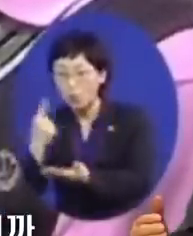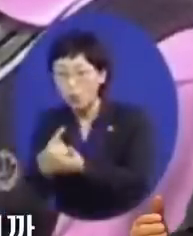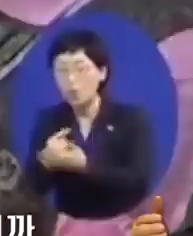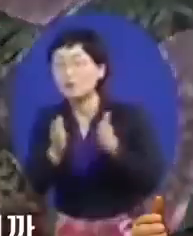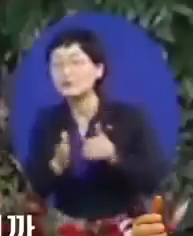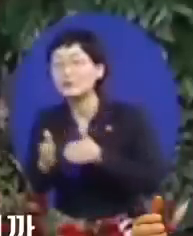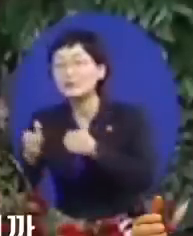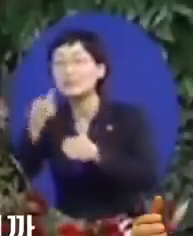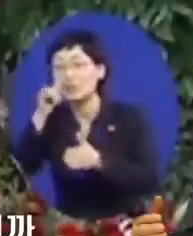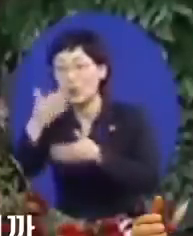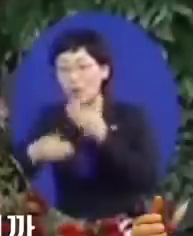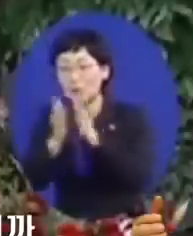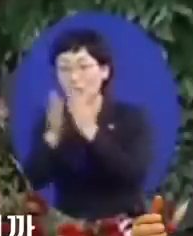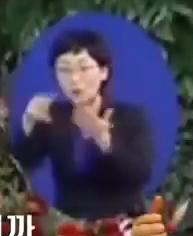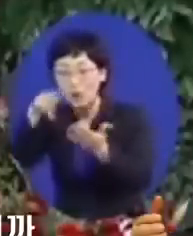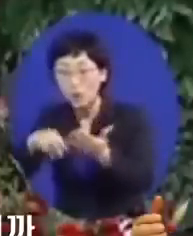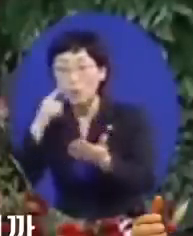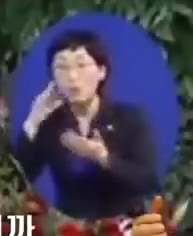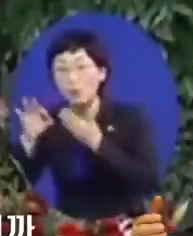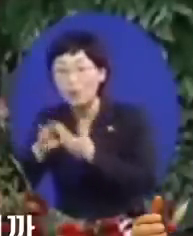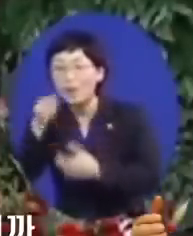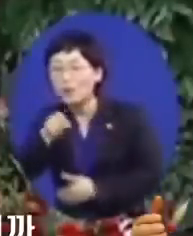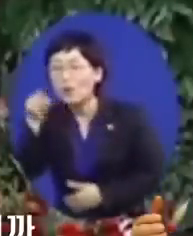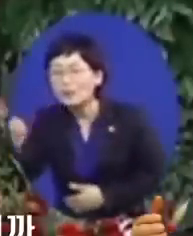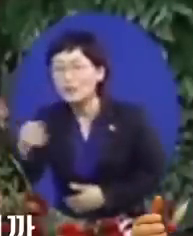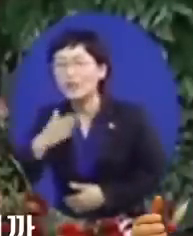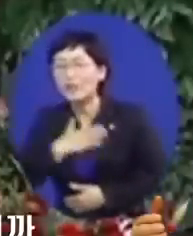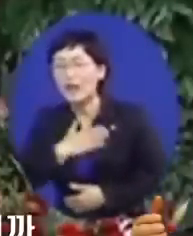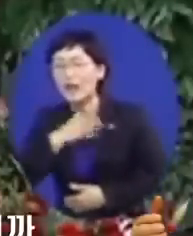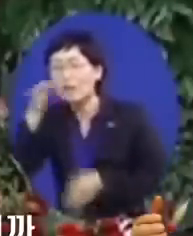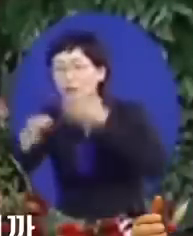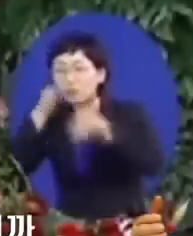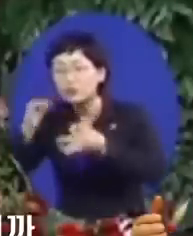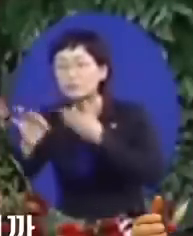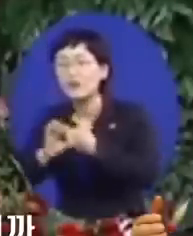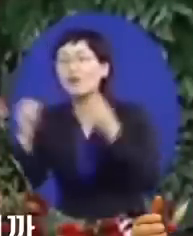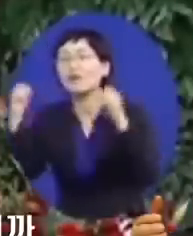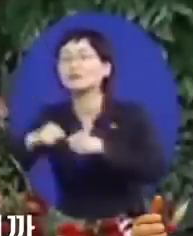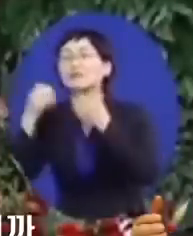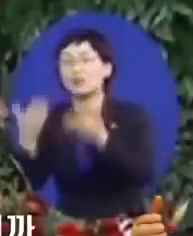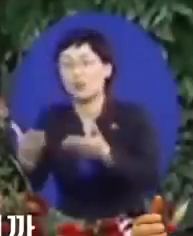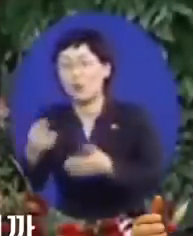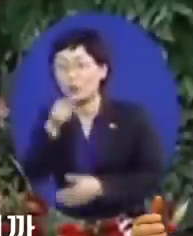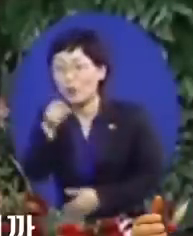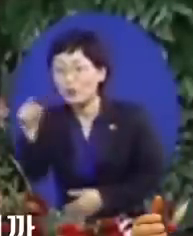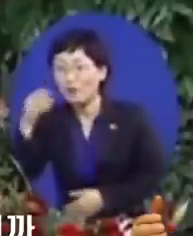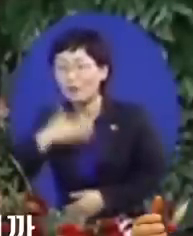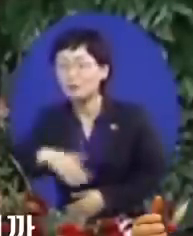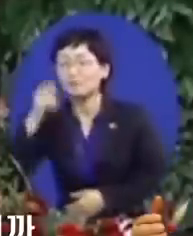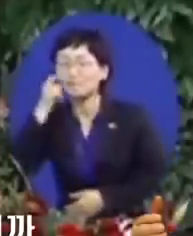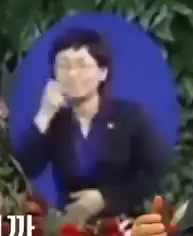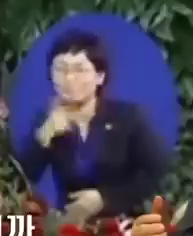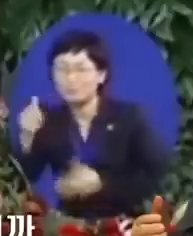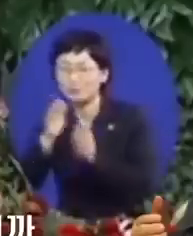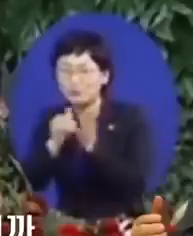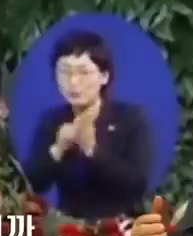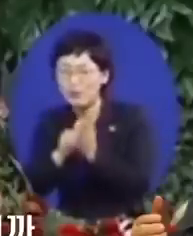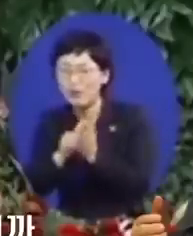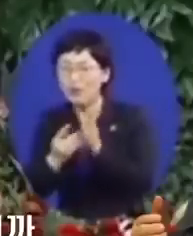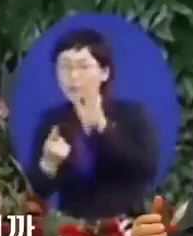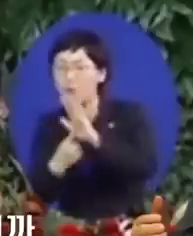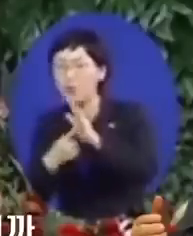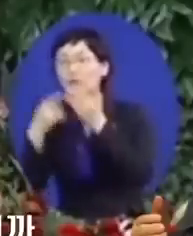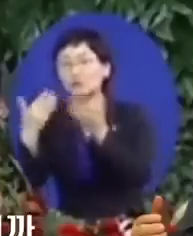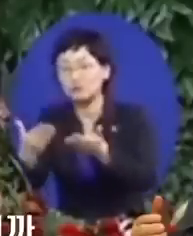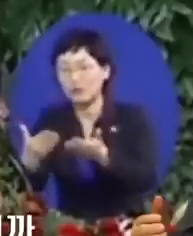있습니다. 성경에는 너희는 내게 부르시져라, 내가 내게 응답하겠고 내가 알지 못하는 크고 비밀한 일을 보여주리라고 말한